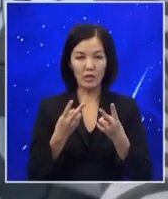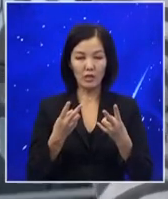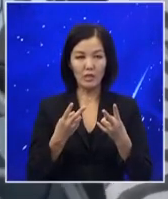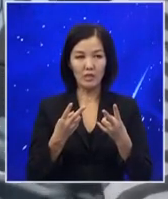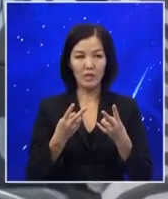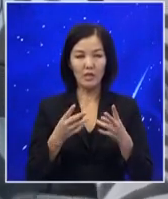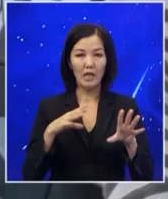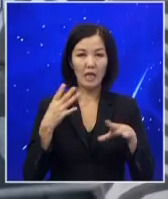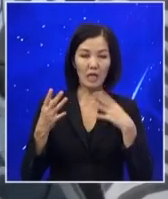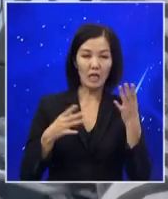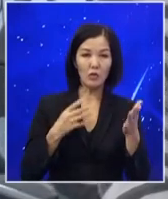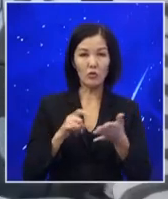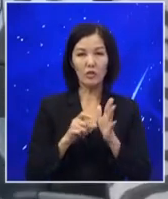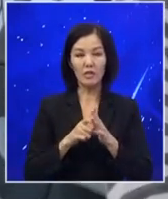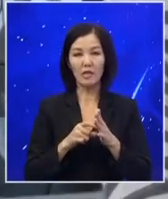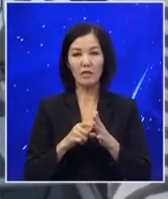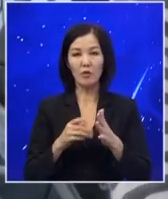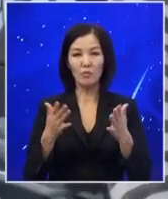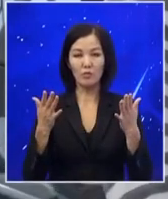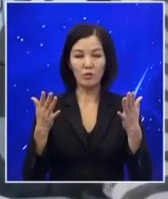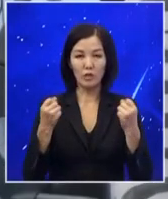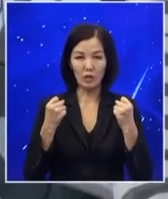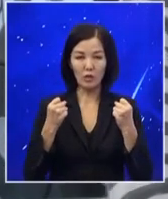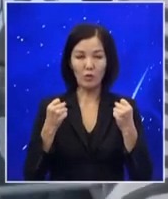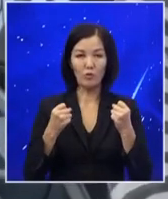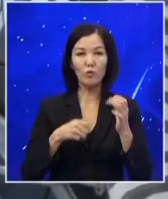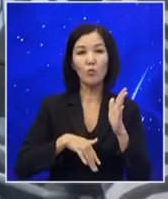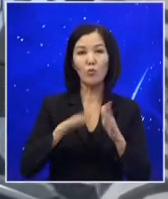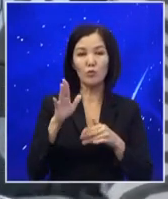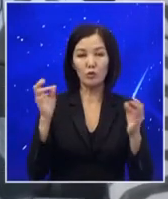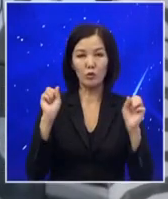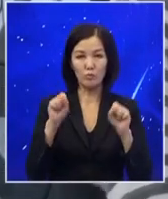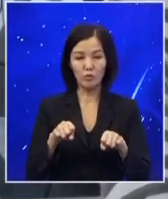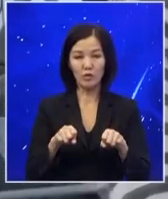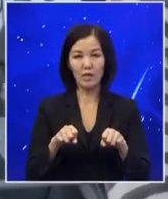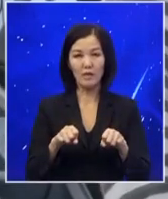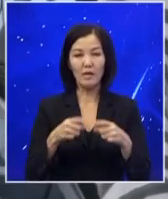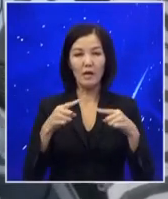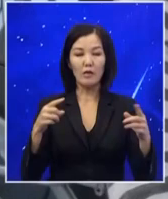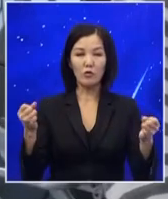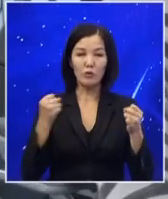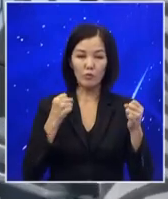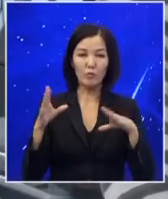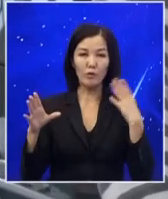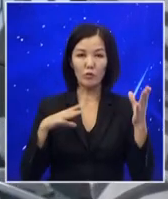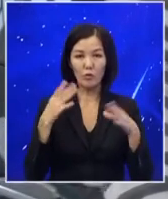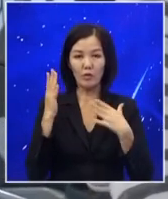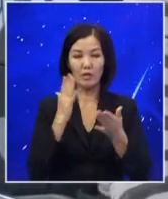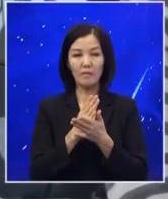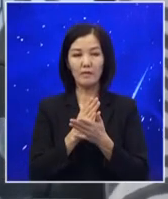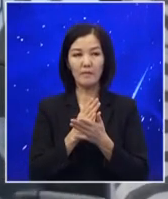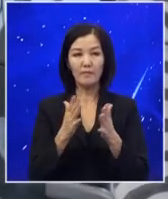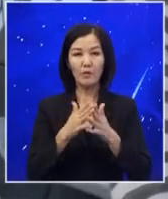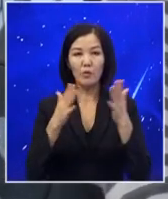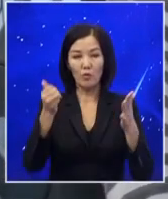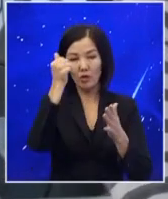тренажерный залдың арқасында денсаулығымыз мықты болады. Әртүрлі спортпен шұғылданып жатырмыз. Біз үлкен рахмет